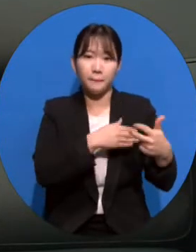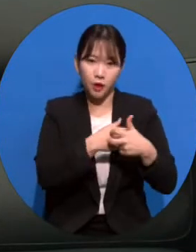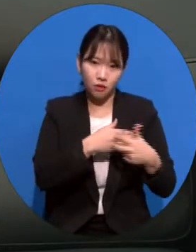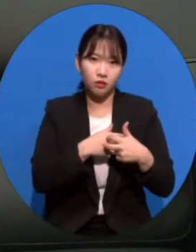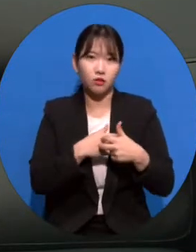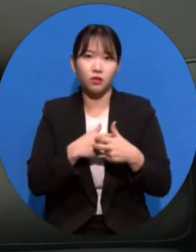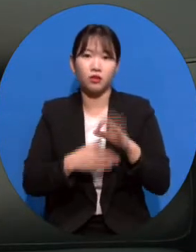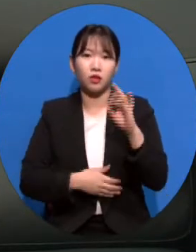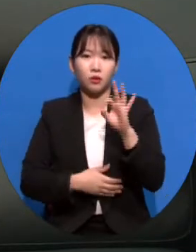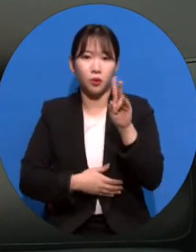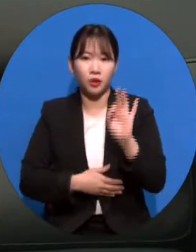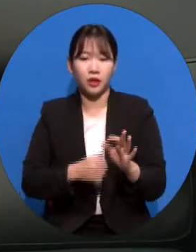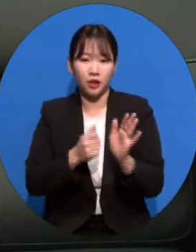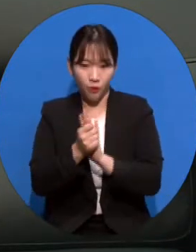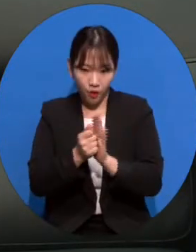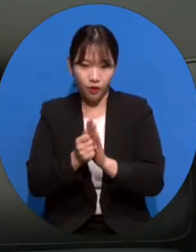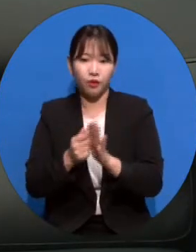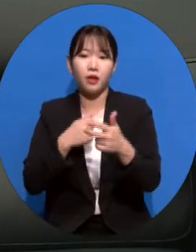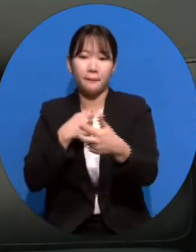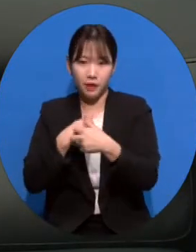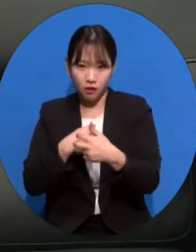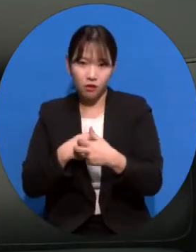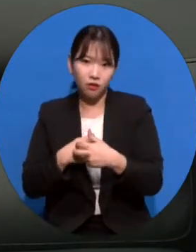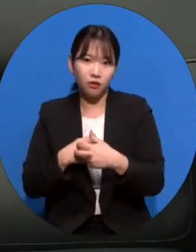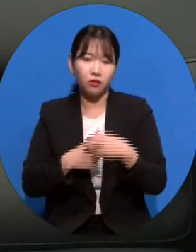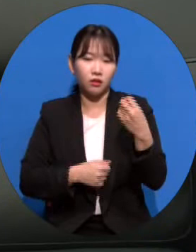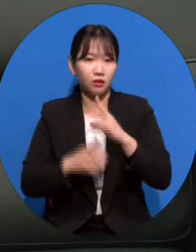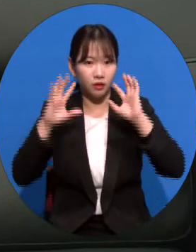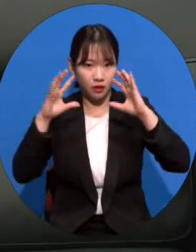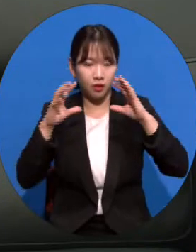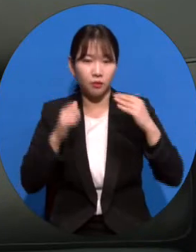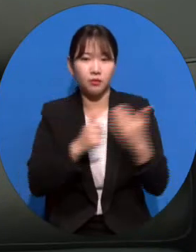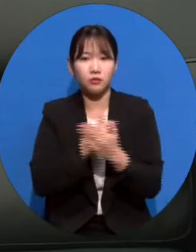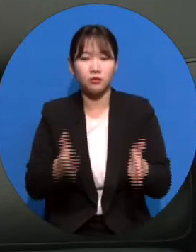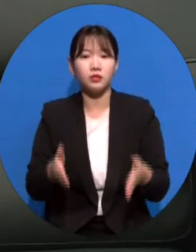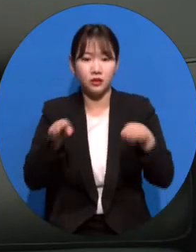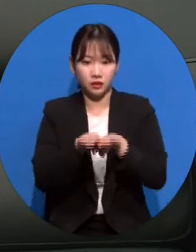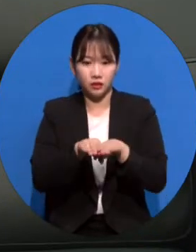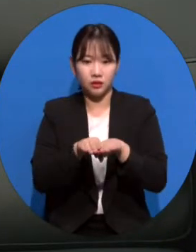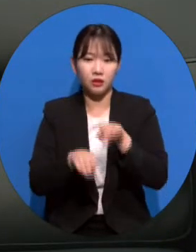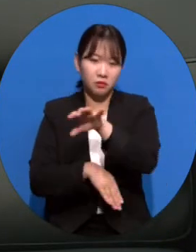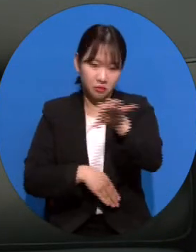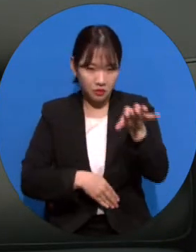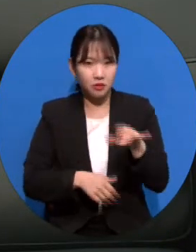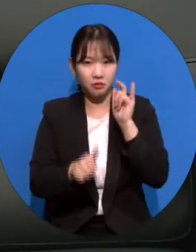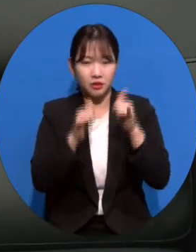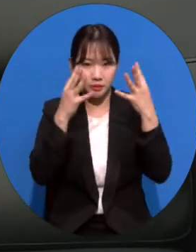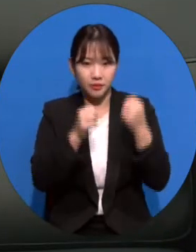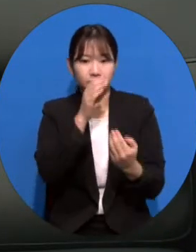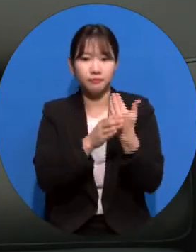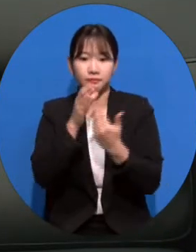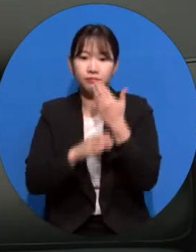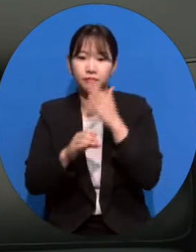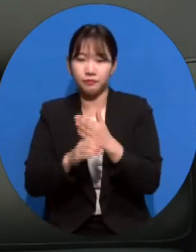병원이라든지 또 이제 요양원, 또 요양병원, 또 아동시설 이런 지역에서 확진자가 좀 많이